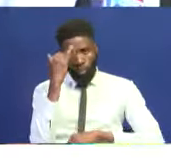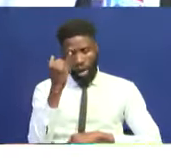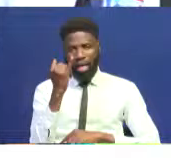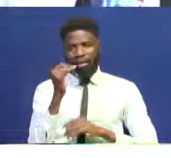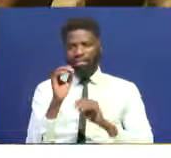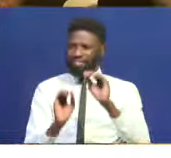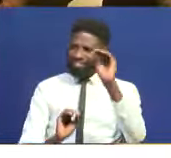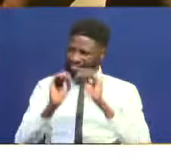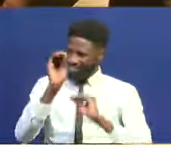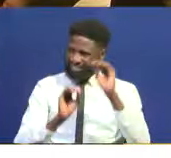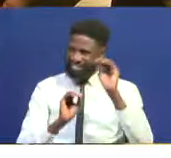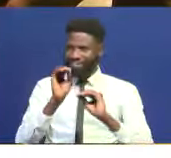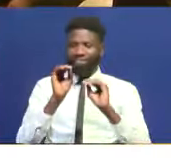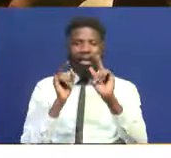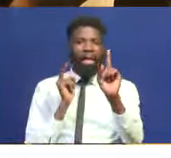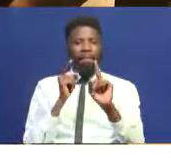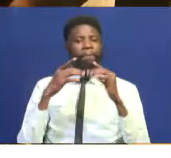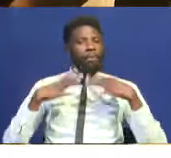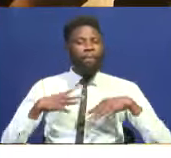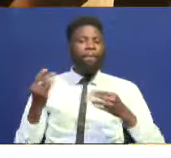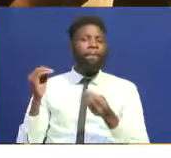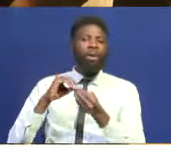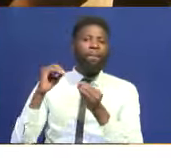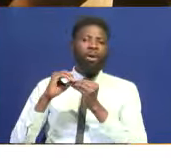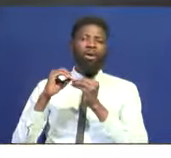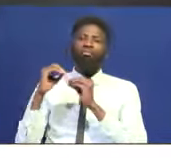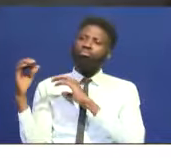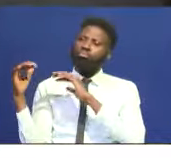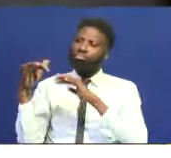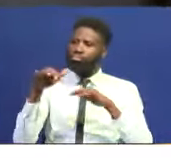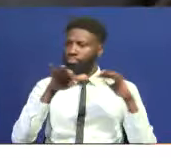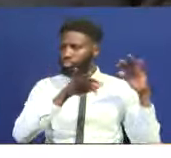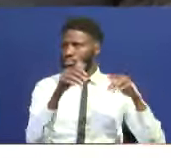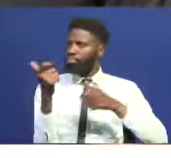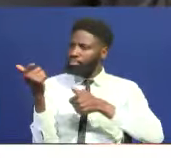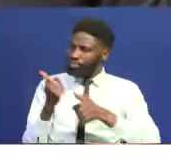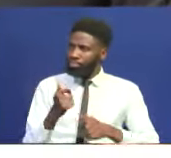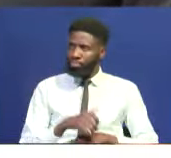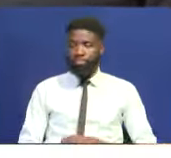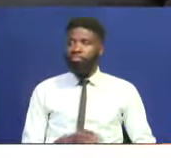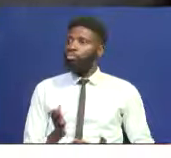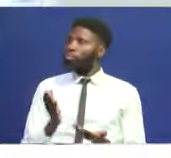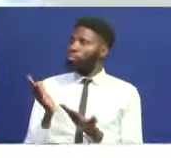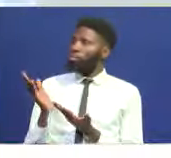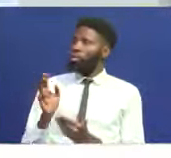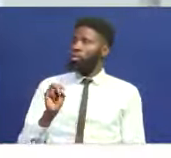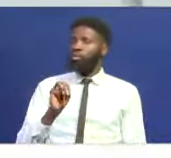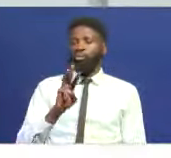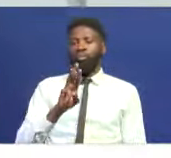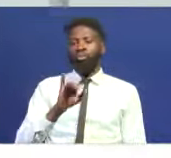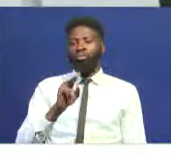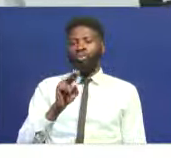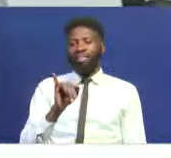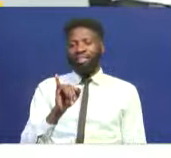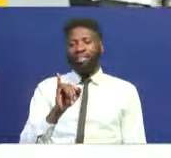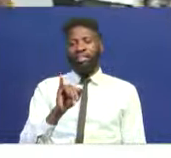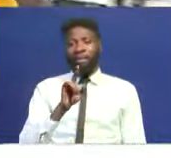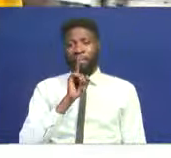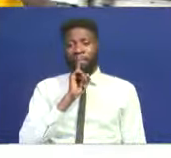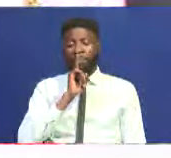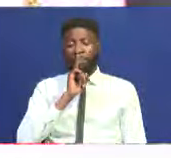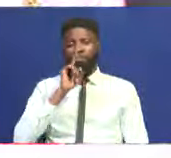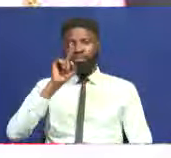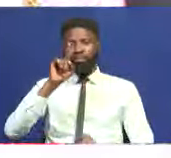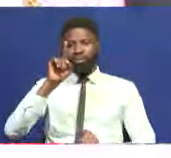kuwavutia wageni zaidi. Mkurugenzi wa tamasha la kimataifa la Mombasa, Mzee Mwinyi, alisema uwanda wa utalii unabadilika